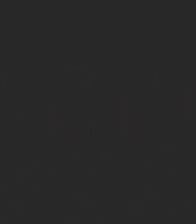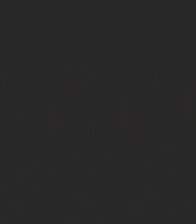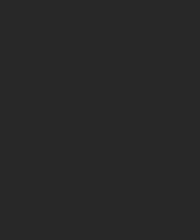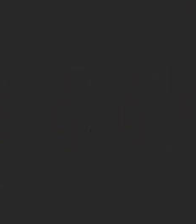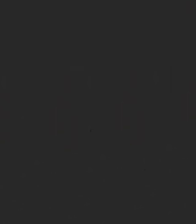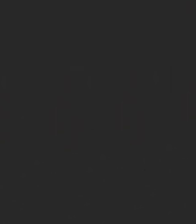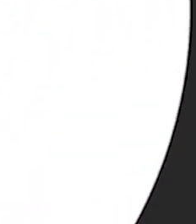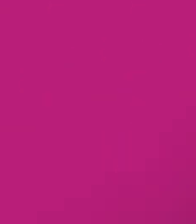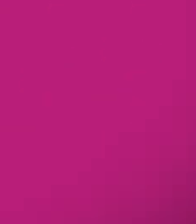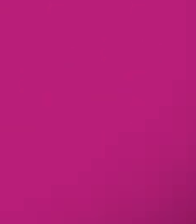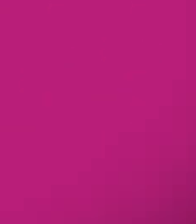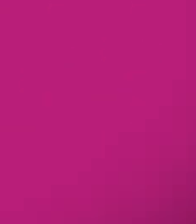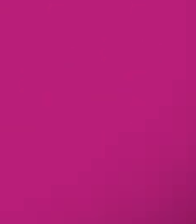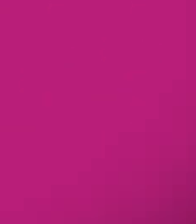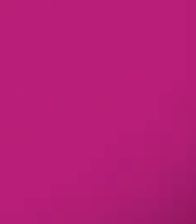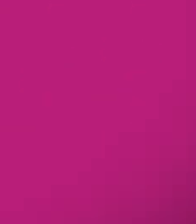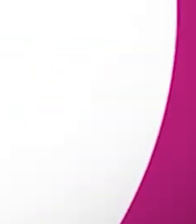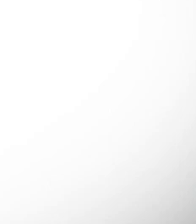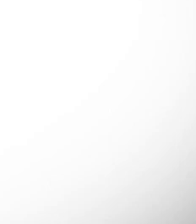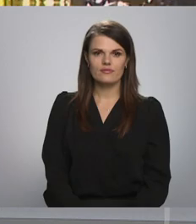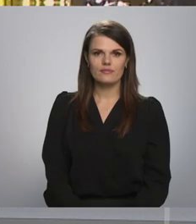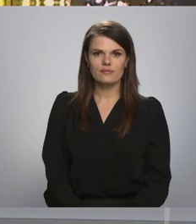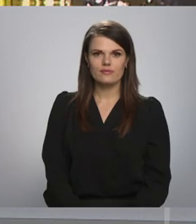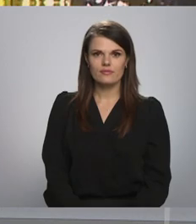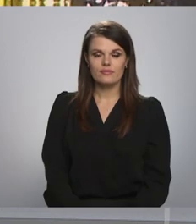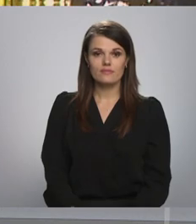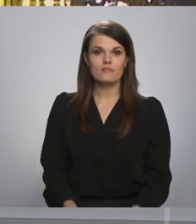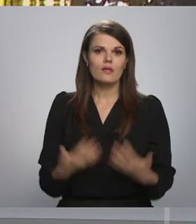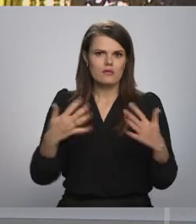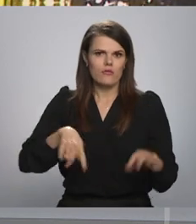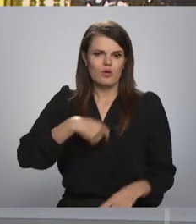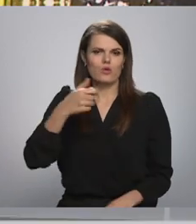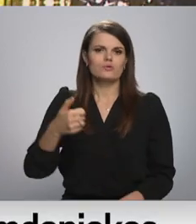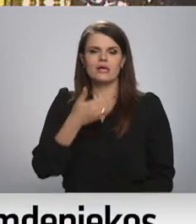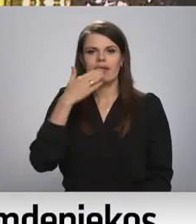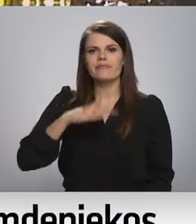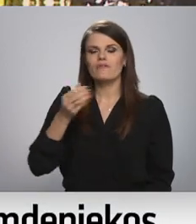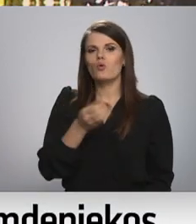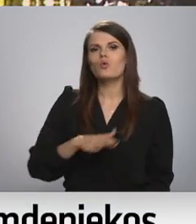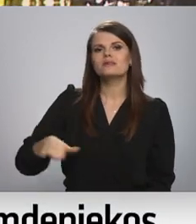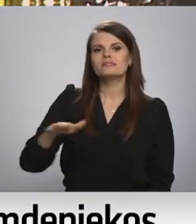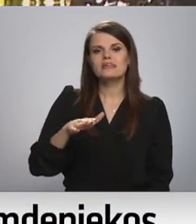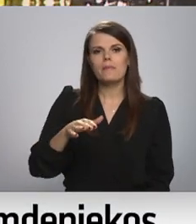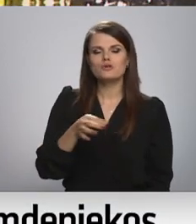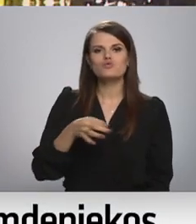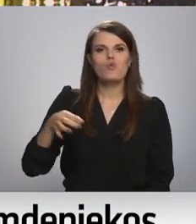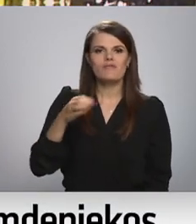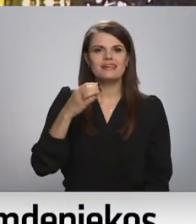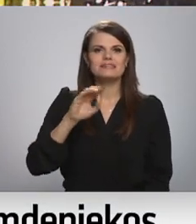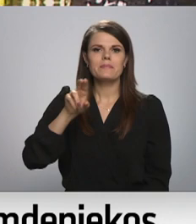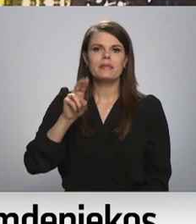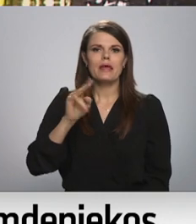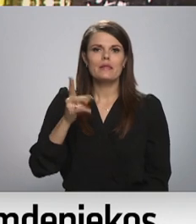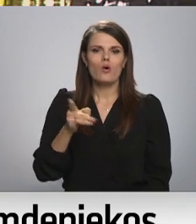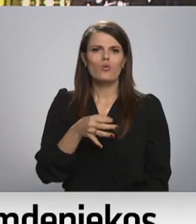Re! Viss ēters ir te! Jau vairākus gadus Dienvidkurzemes novada Cimdenieku ciema iedzīvotāji sūdzas